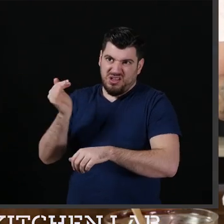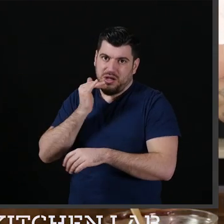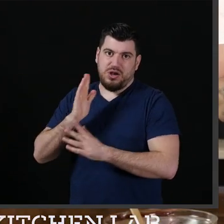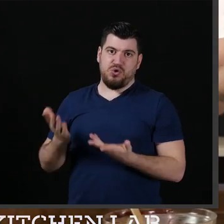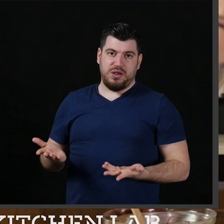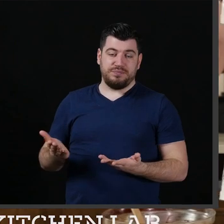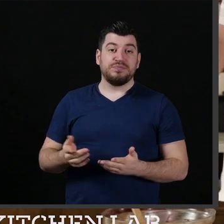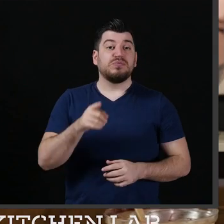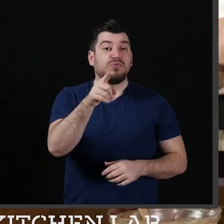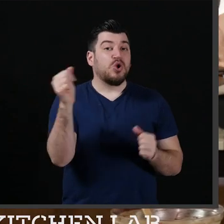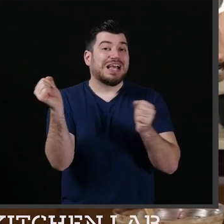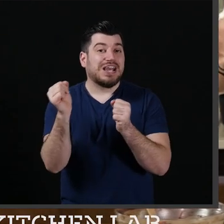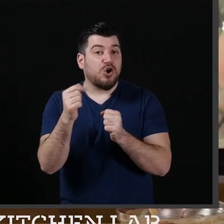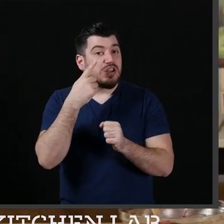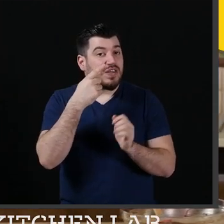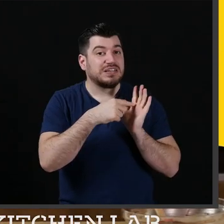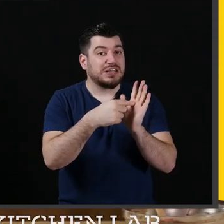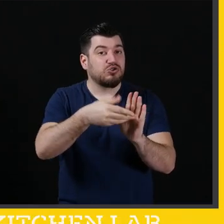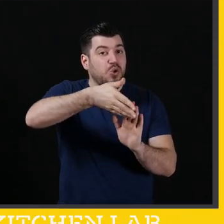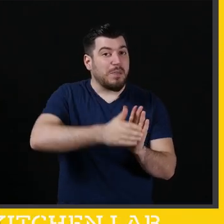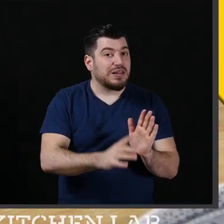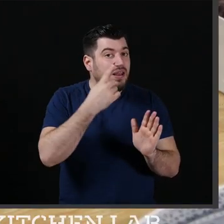ένα κομμάτι για να σας δείξω τι ακριβώς έχουμε φτιάξει.